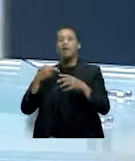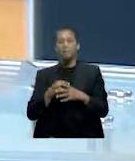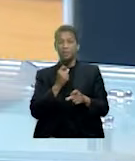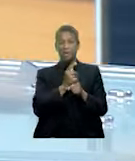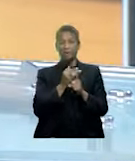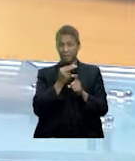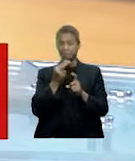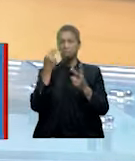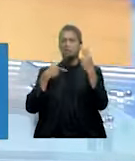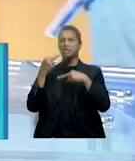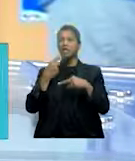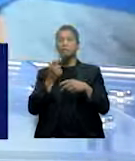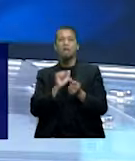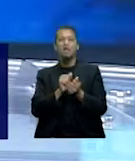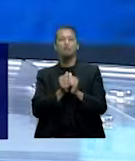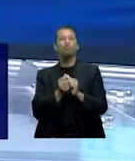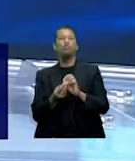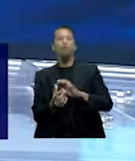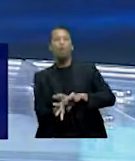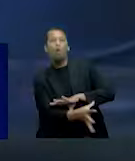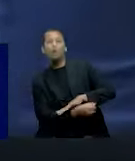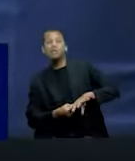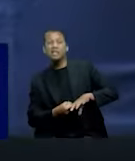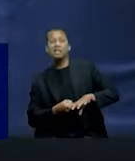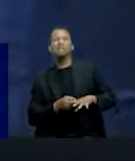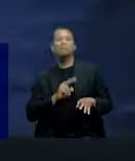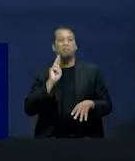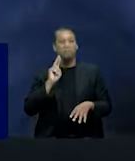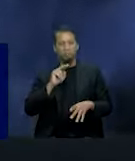kasus dugaan korupsi di Pemkot Semarang.